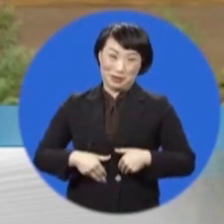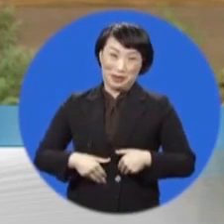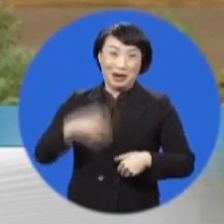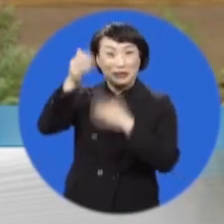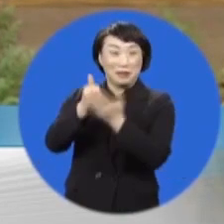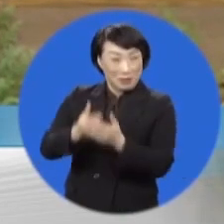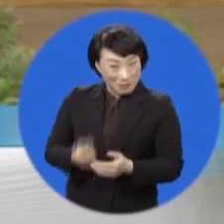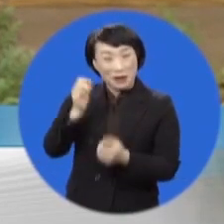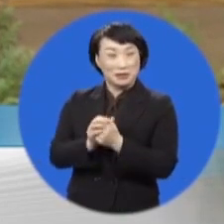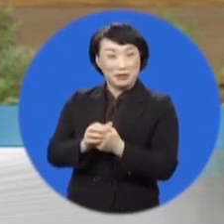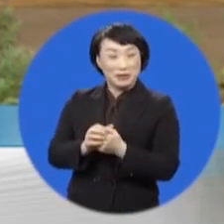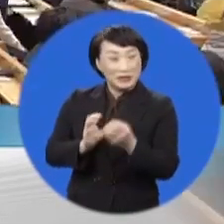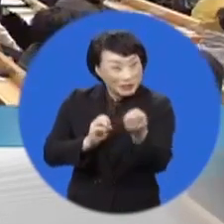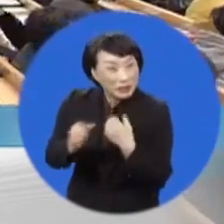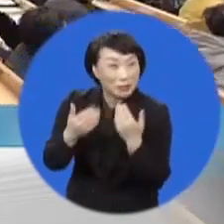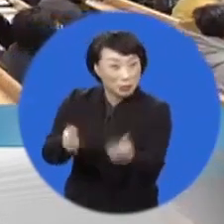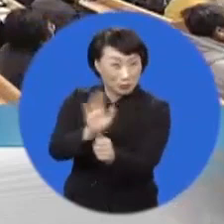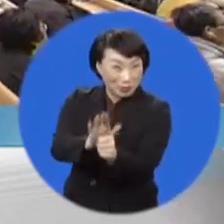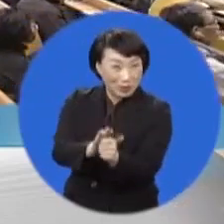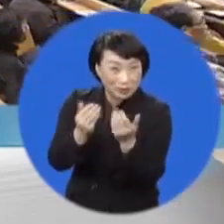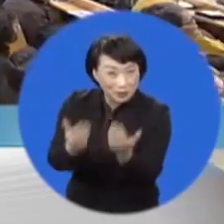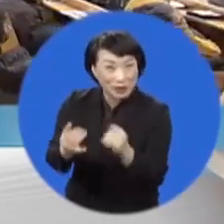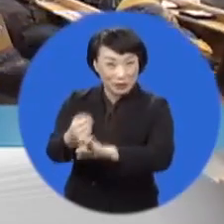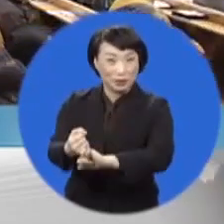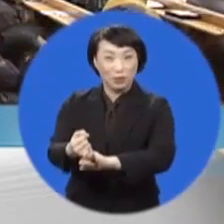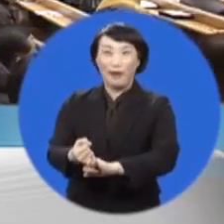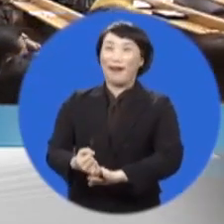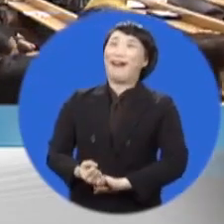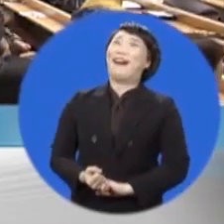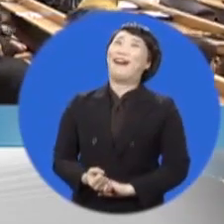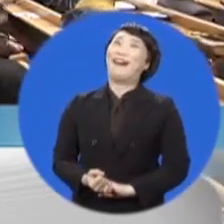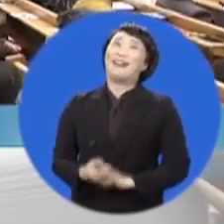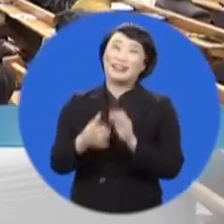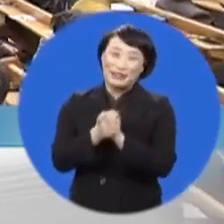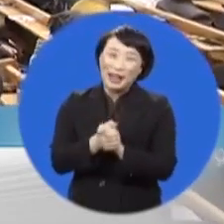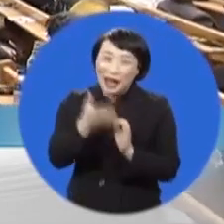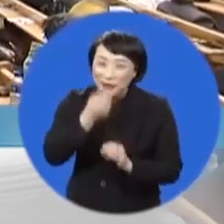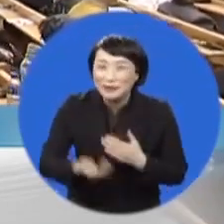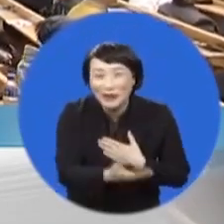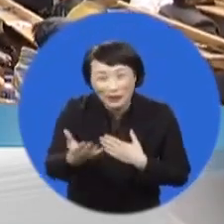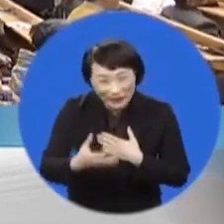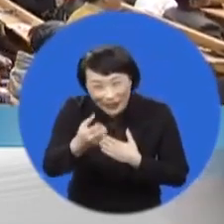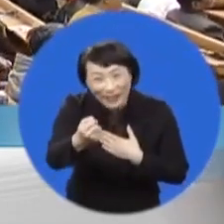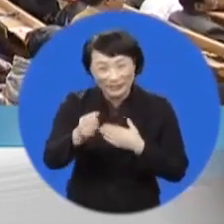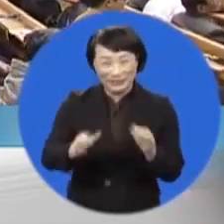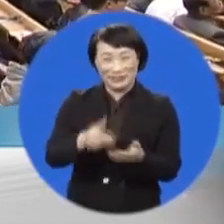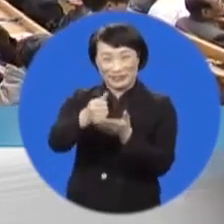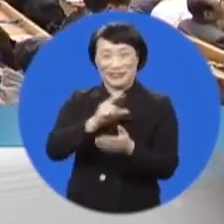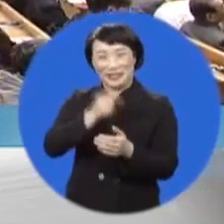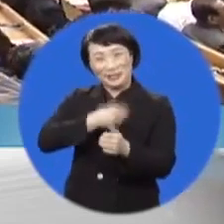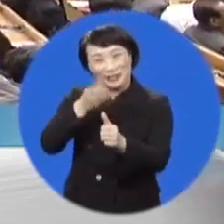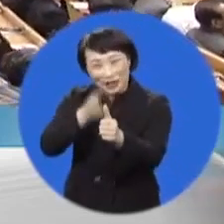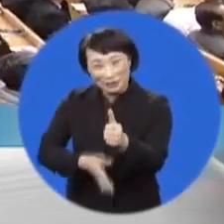내가 직접 축동 해서 도와 줄게 에 정말로 키 2의 행복이 여러분이 것이니 길을 50매 이름으로